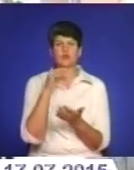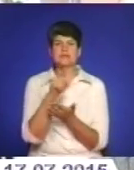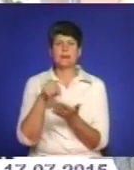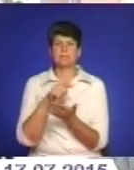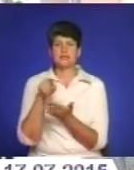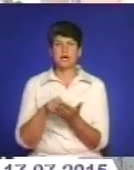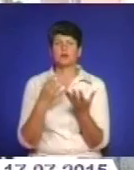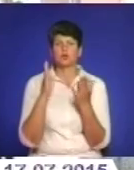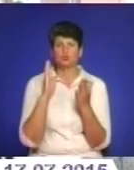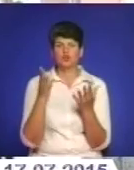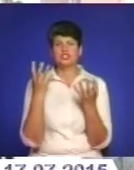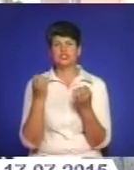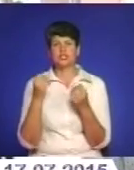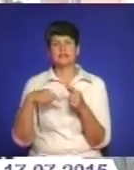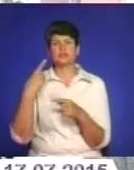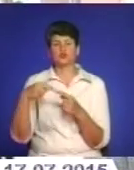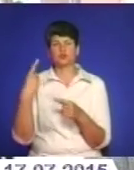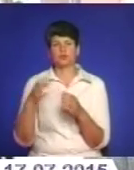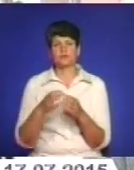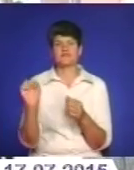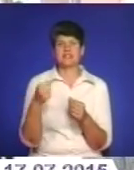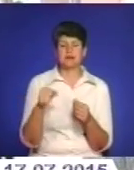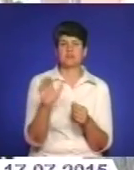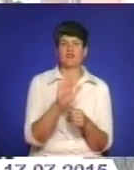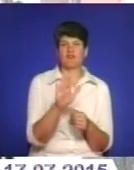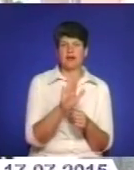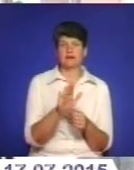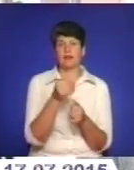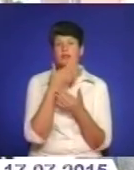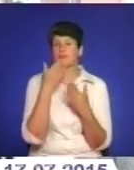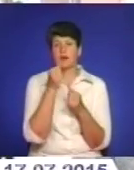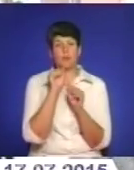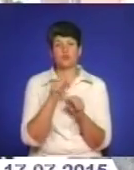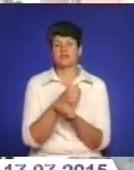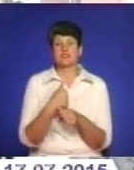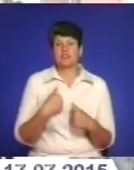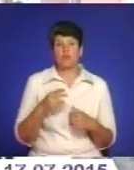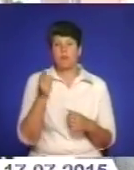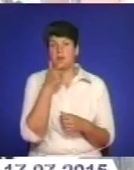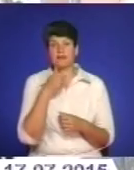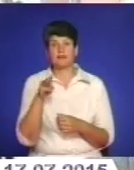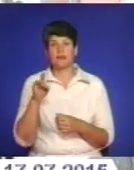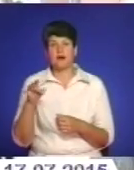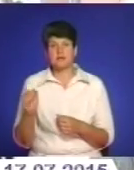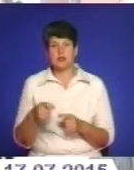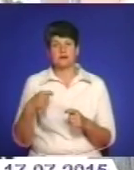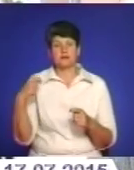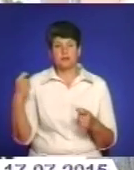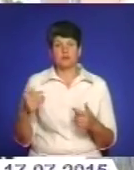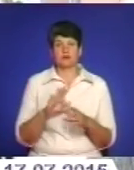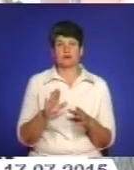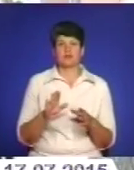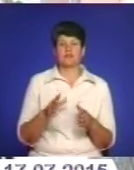ще наступні групи, там в серпні, вересні. Нема можливості ні пана Тараса затримувати. Він теж